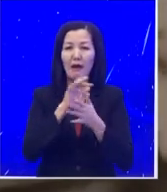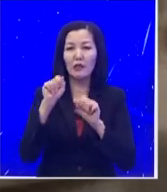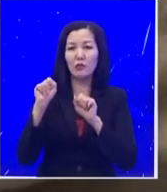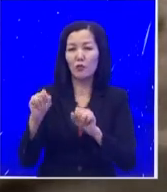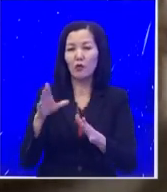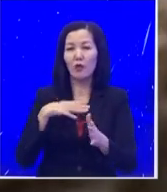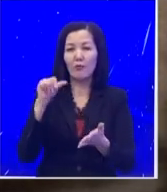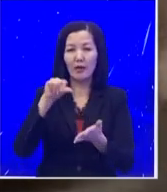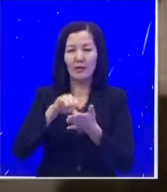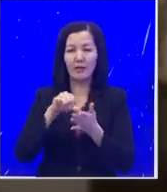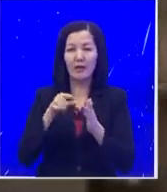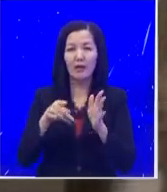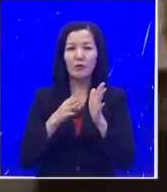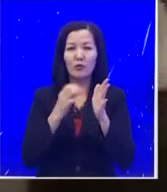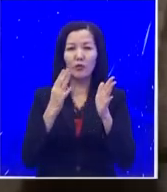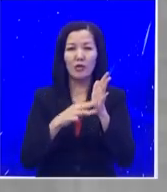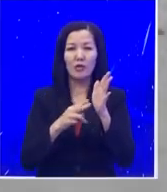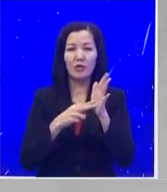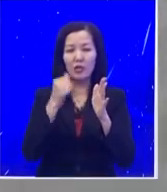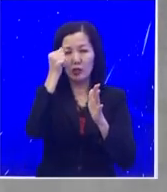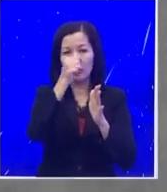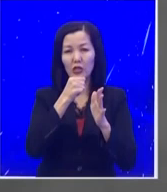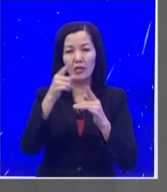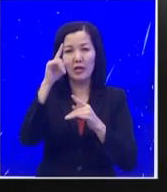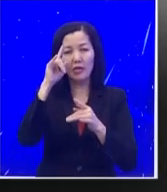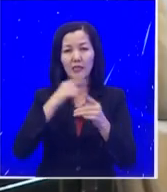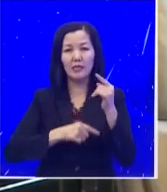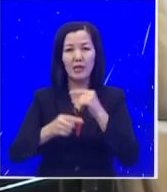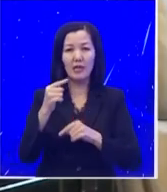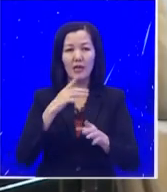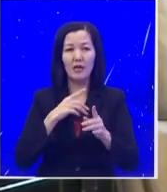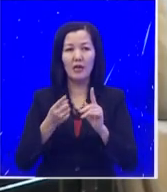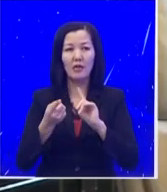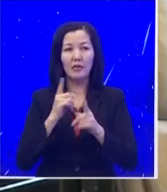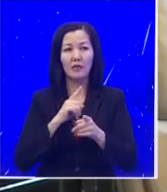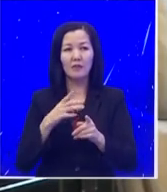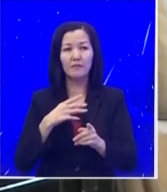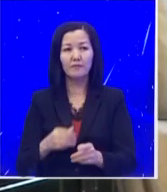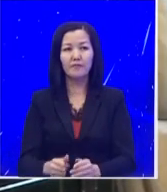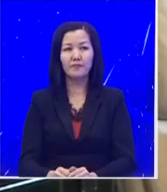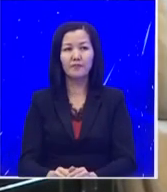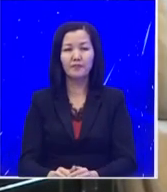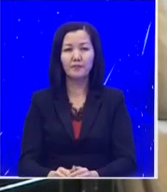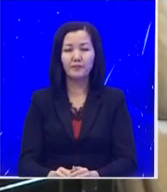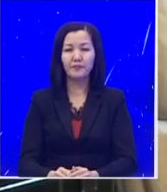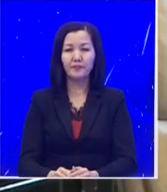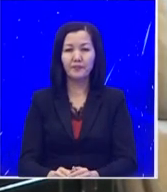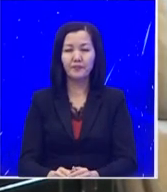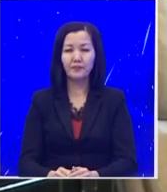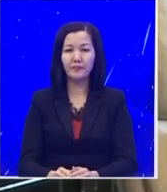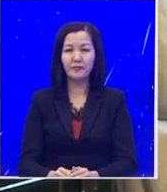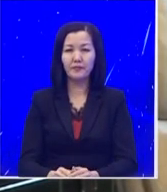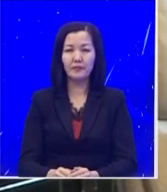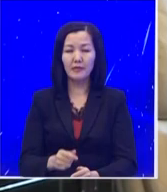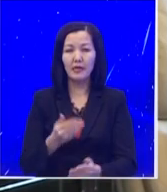Жауынгер 1947 жылы елге оралып, қаруын қаламға ауыстырды. Сейчас ему 96 год, и он на своем веку